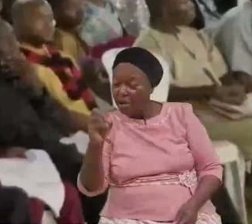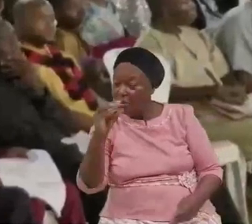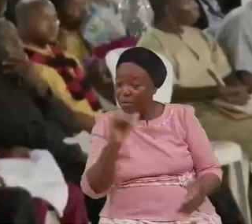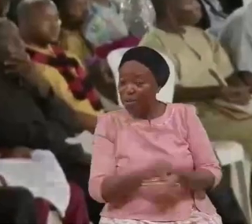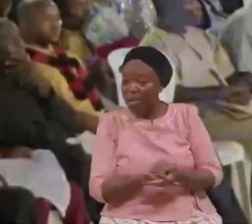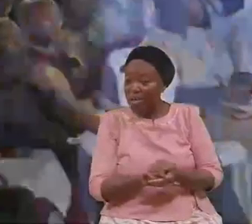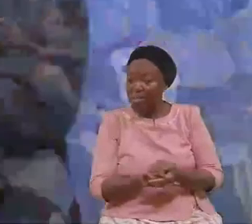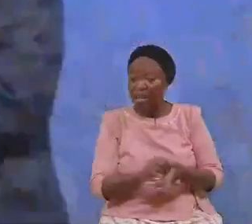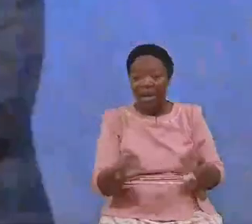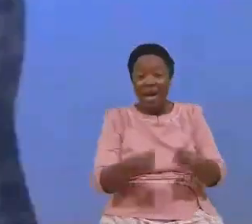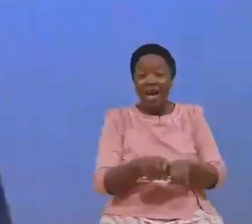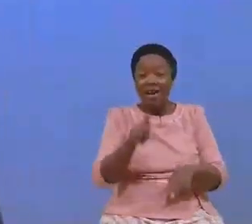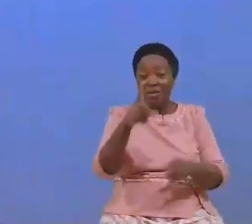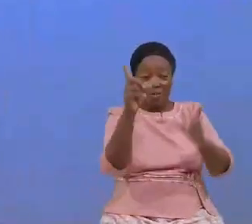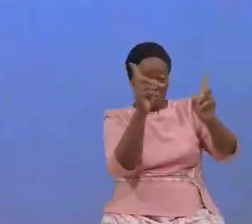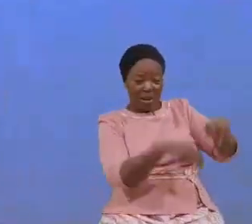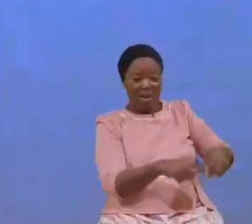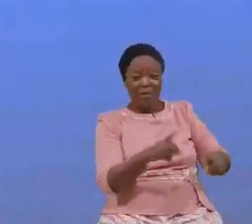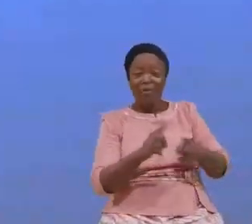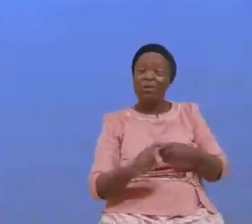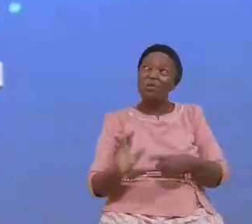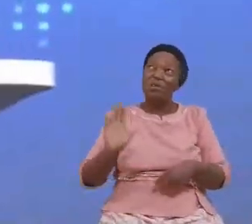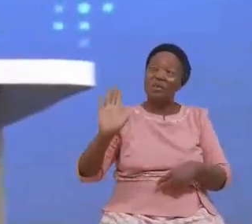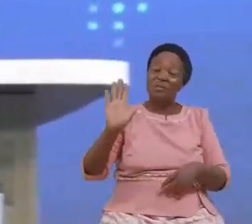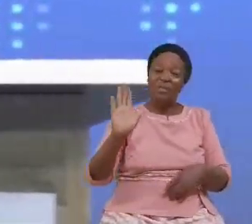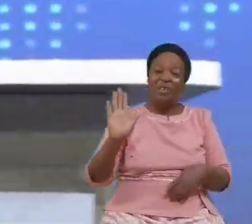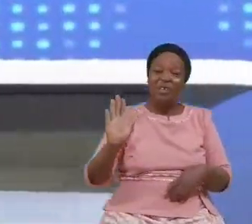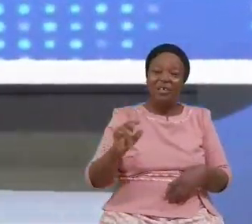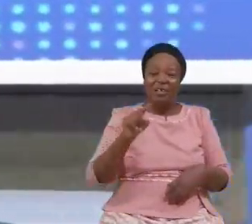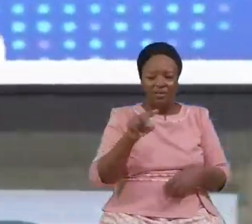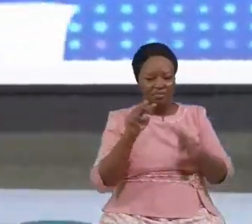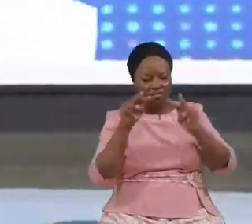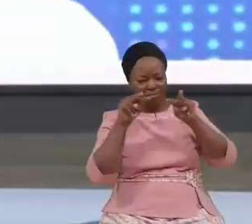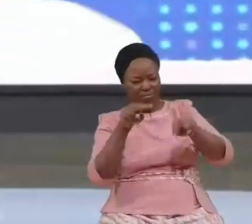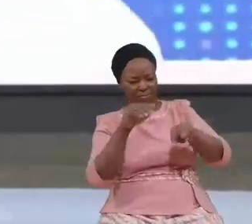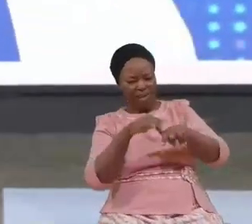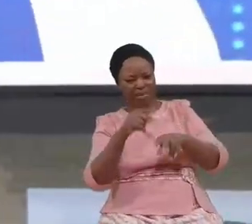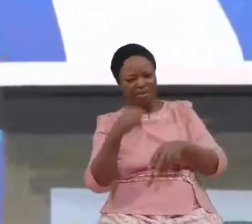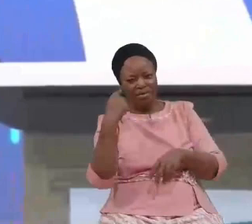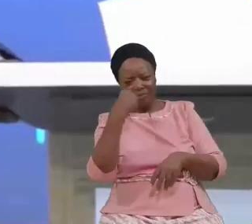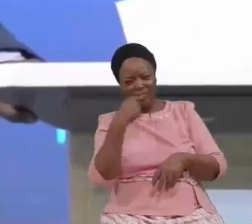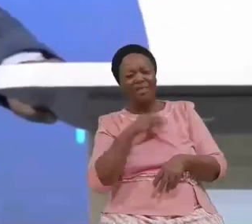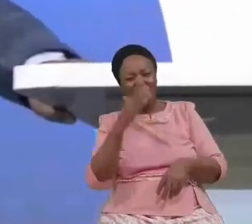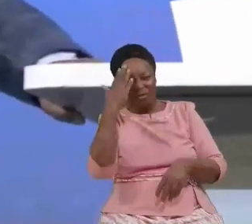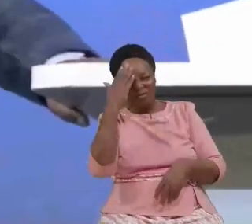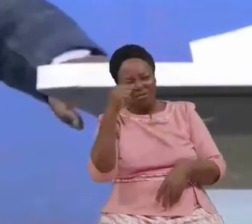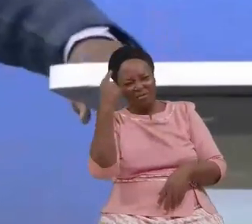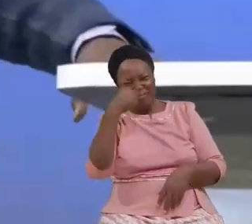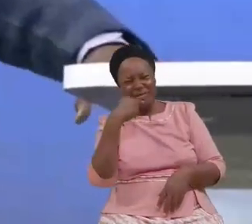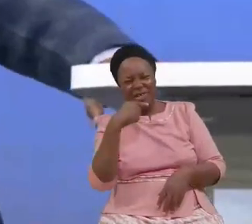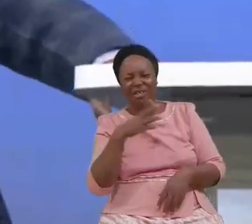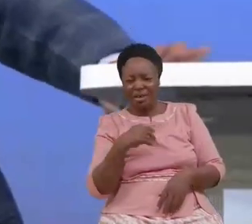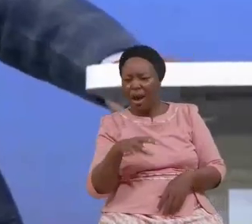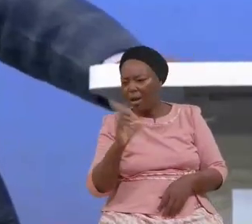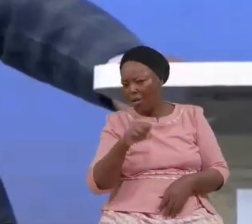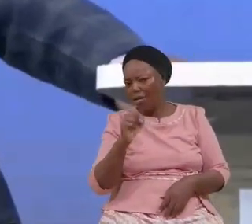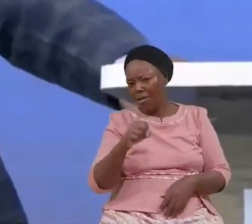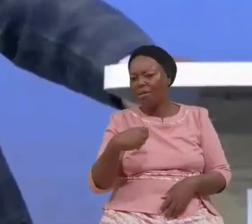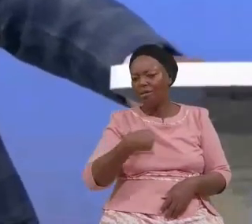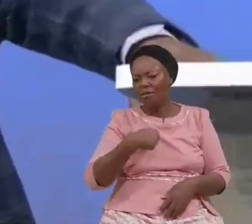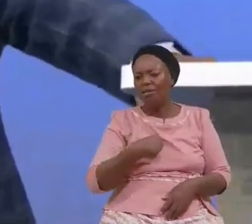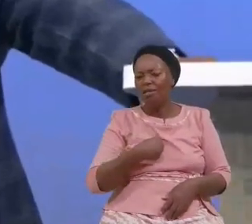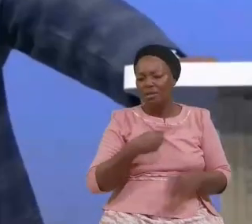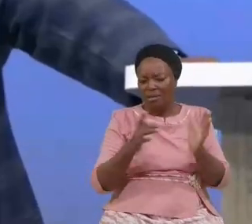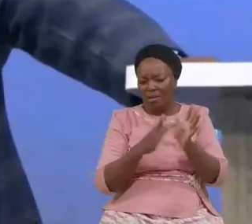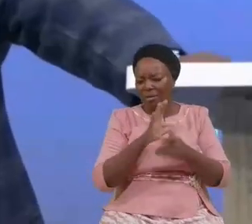comme tu viens à lui et regarde ton visa et te reconnaître ton visage de oui j'ai porté ça